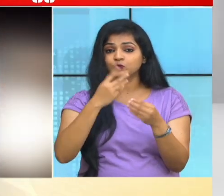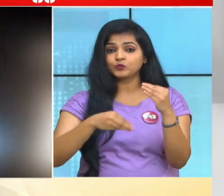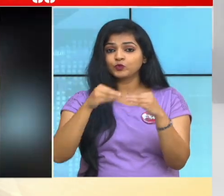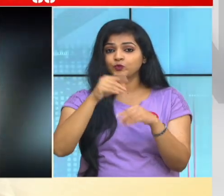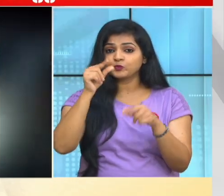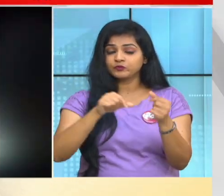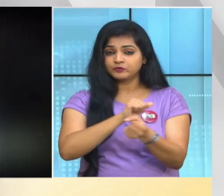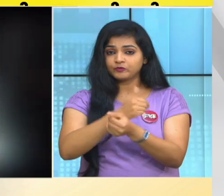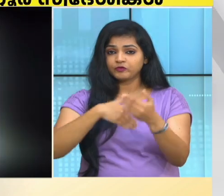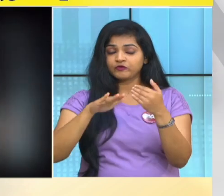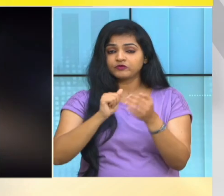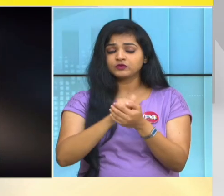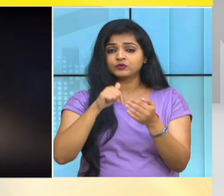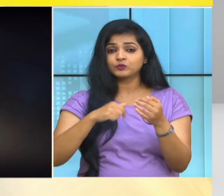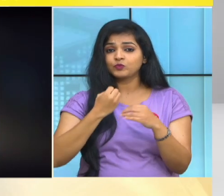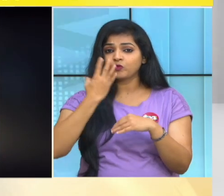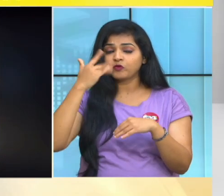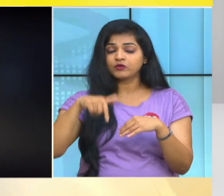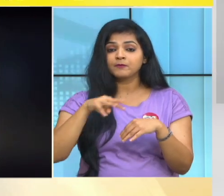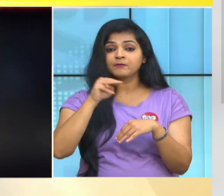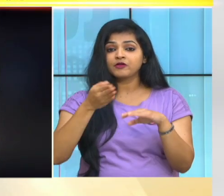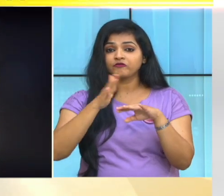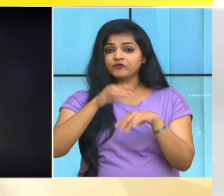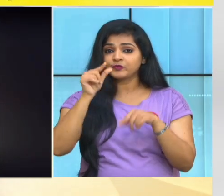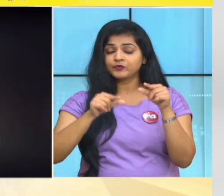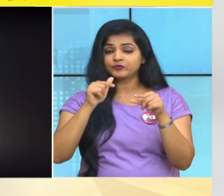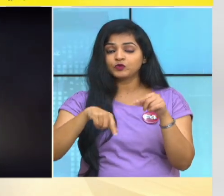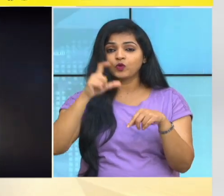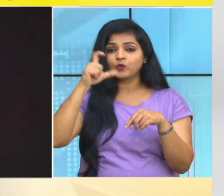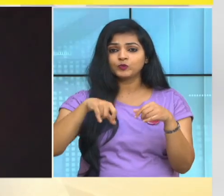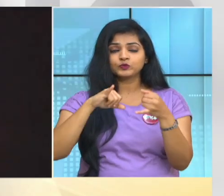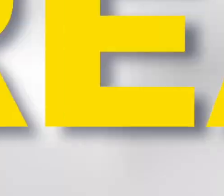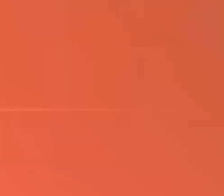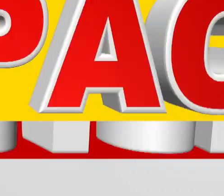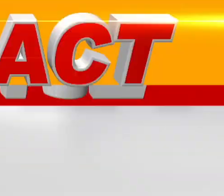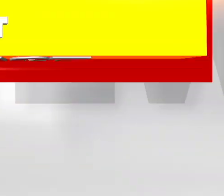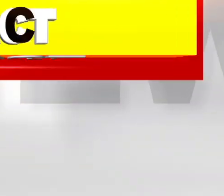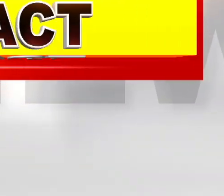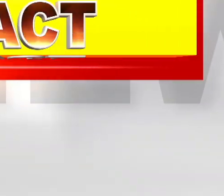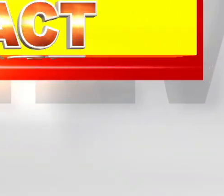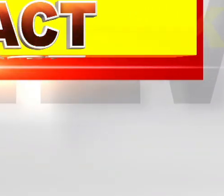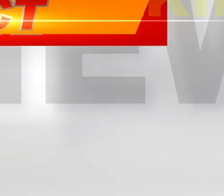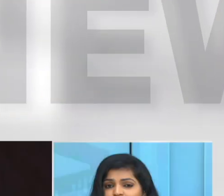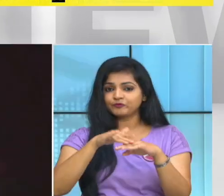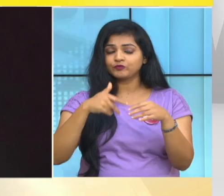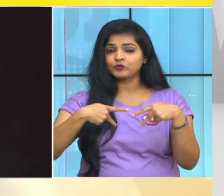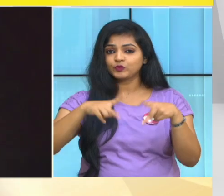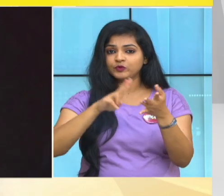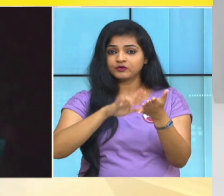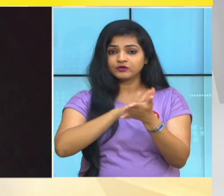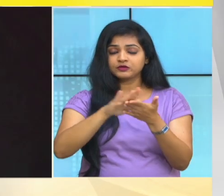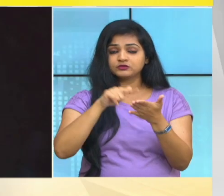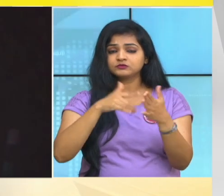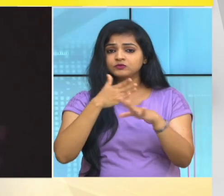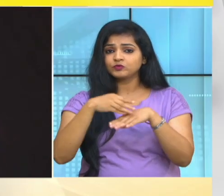രാവിലെയാണ് മലയാളികൾക്ക് നേരെ കോയമ്പത്തൂർ സേലം ദേശീയപാതയിൽ വെച്ചുണ്ടായ ഈ അതിക്രമത്തിന്റെ ദൃശ്യങ്ങൾ സഹിതം നമ്മൾ വാർത്ത പുറത്തുവിടുന്നത്. ഇതിന്